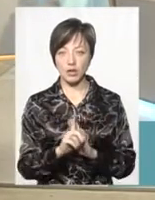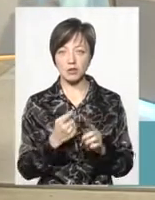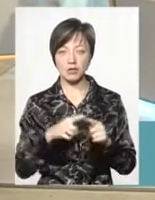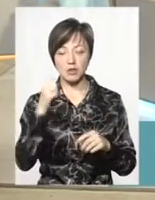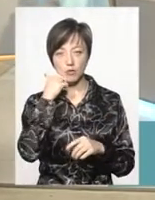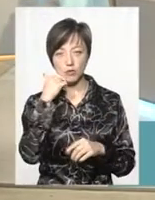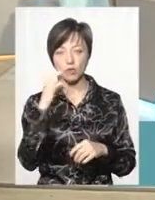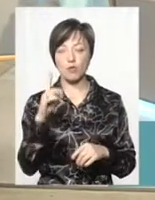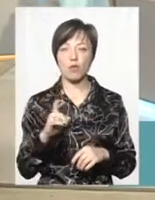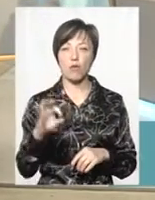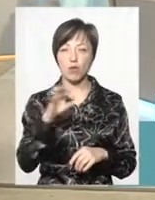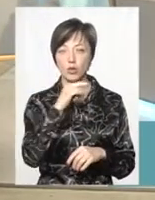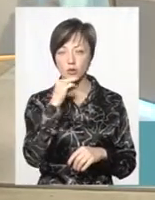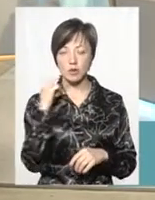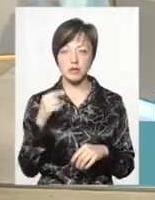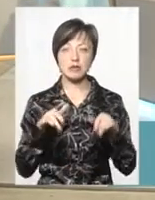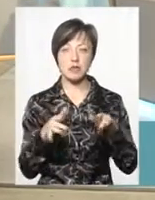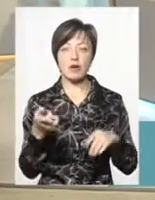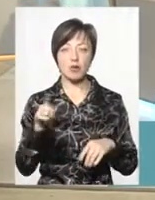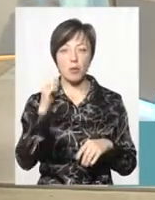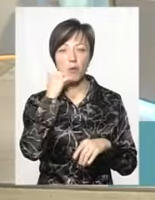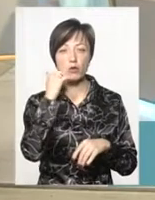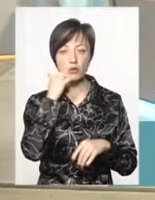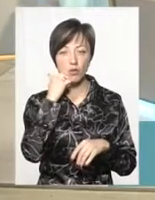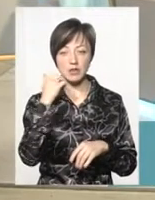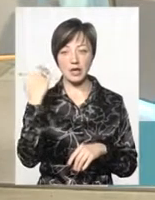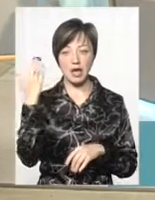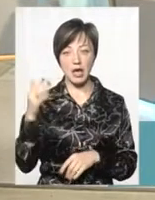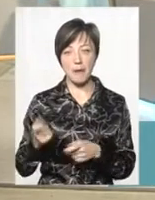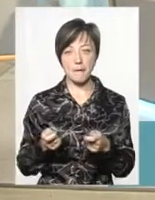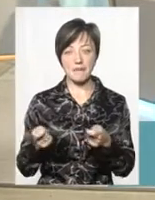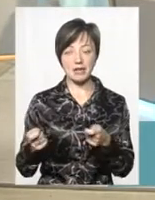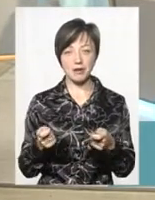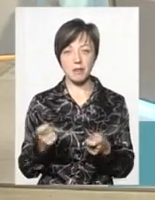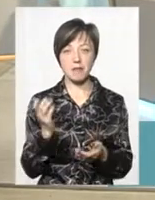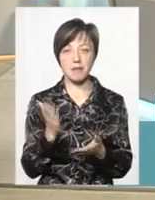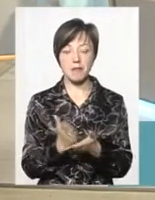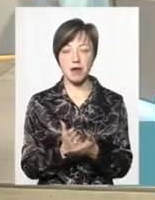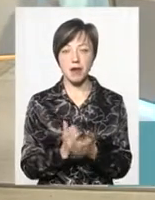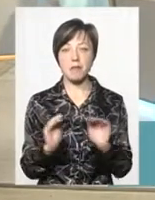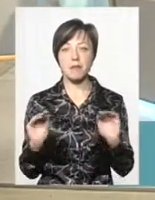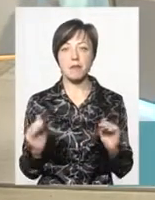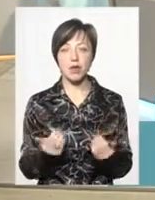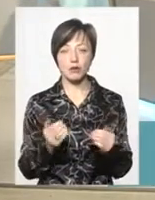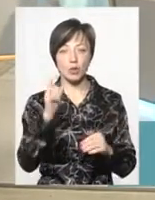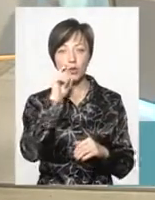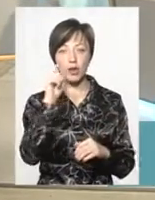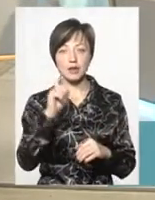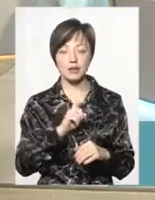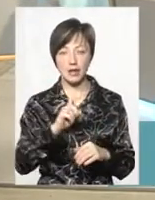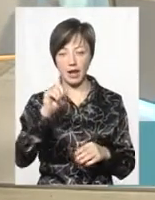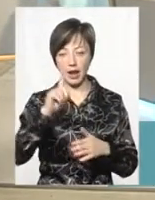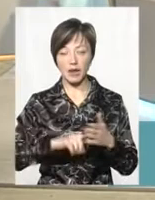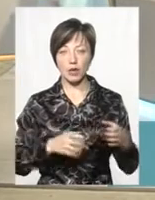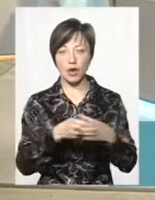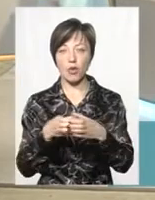Росію. Справа в тому, що московський патріархат має менше релігійних громад, як Україна. І ви